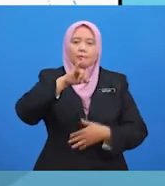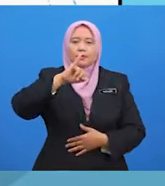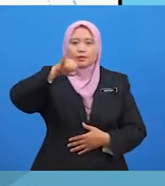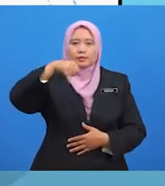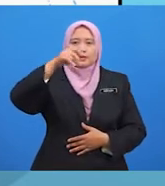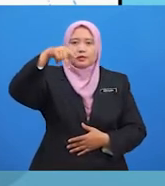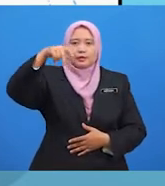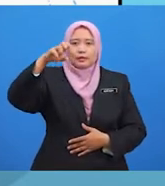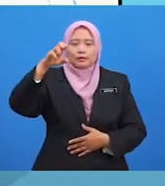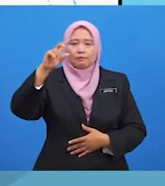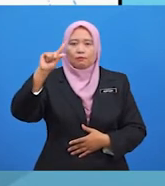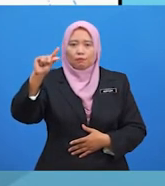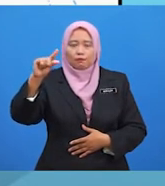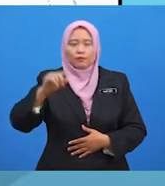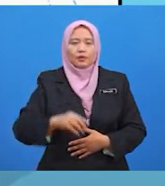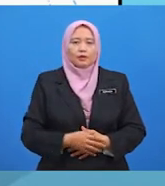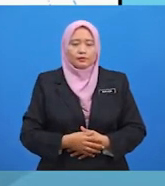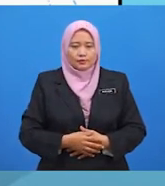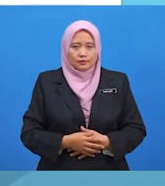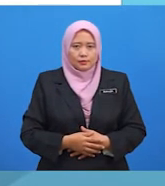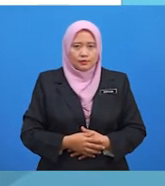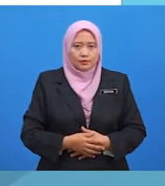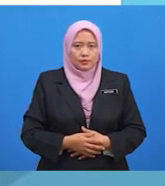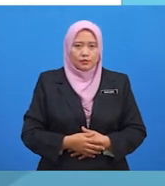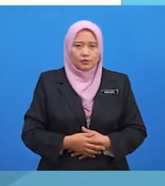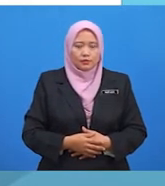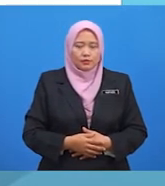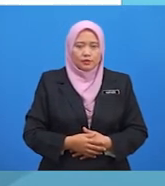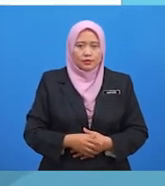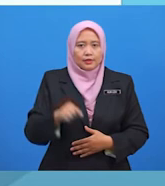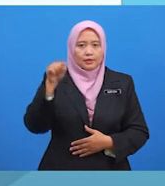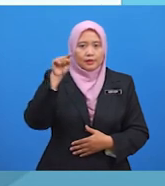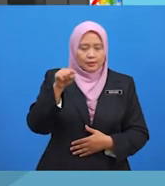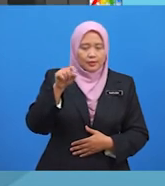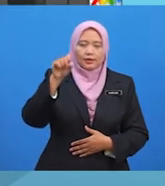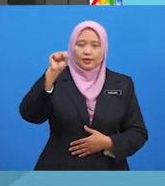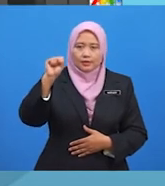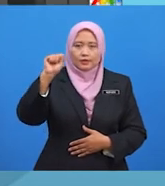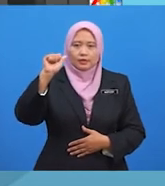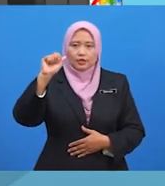Seterusnya, simpan hasil rekaan ke dalam format JPEG.